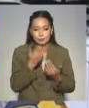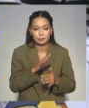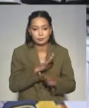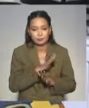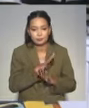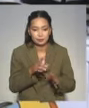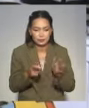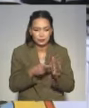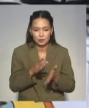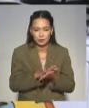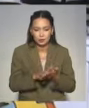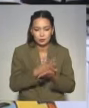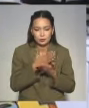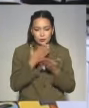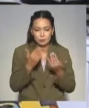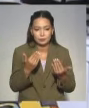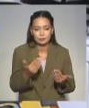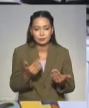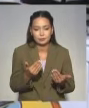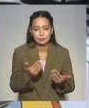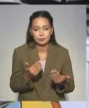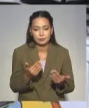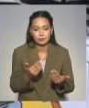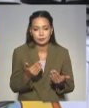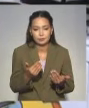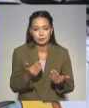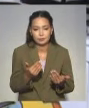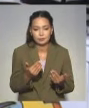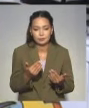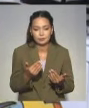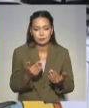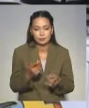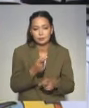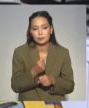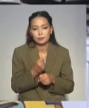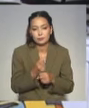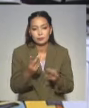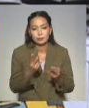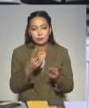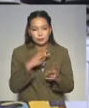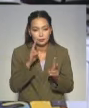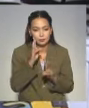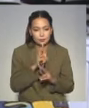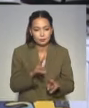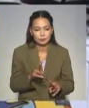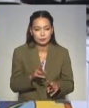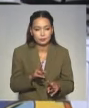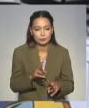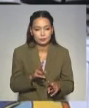бәрін утилизацияға жібере салған архивқа. Не себепті сіздер оны жібердіңіздер архивқа